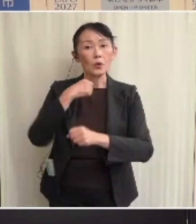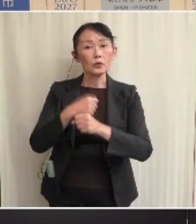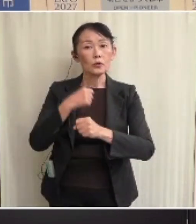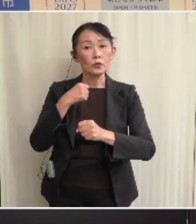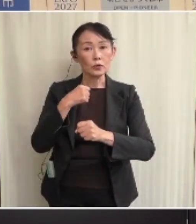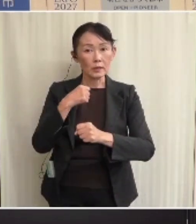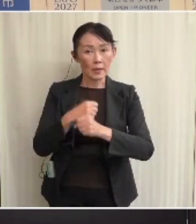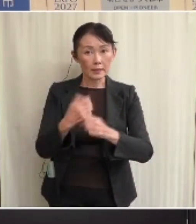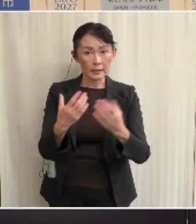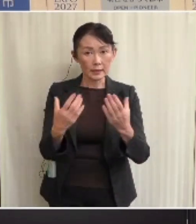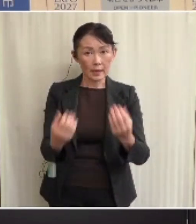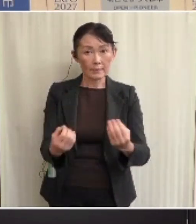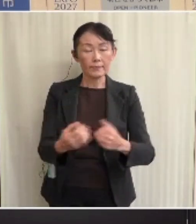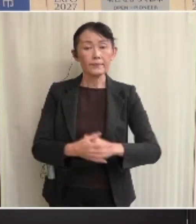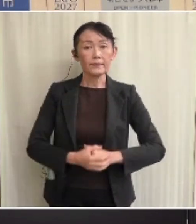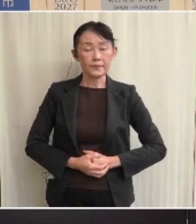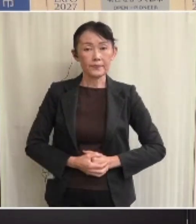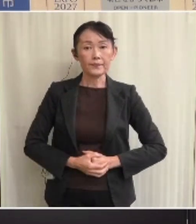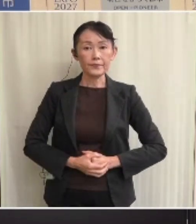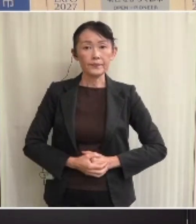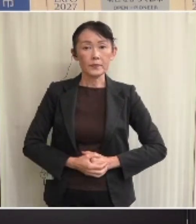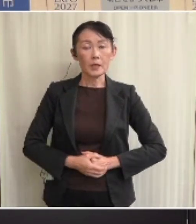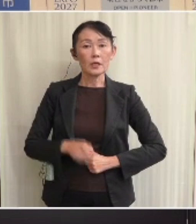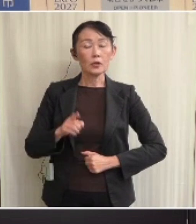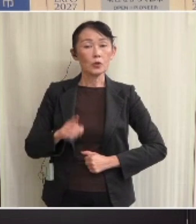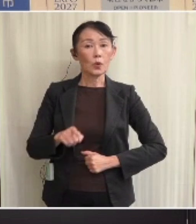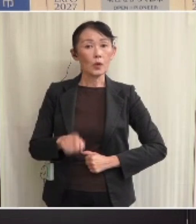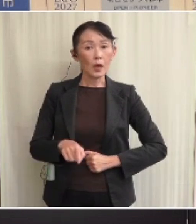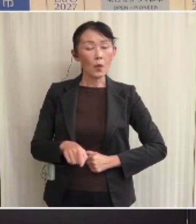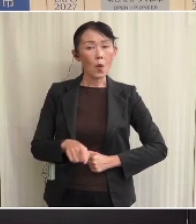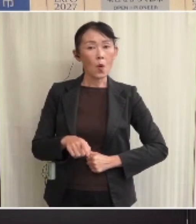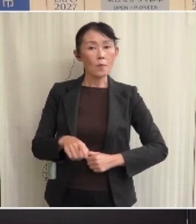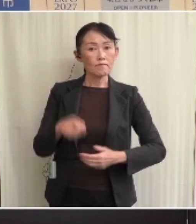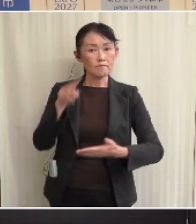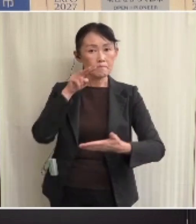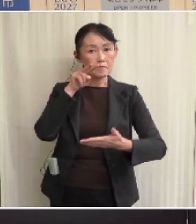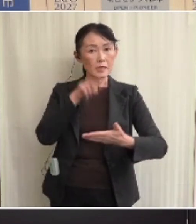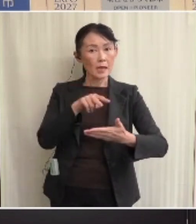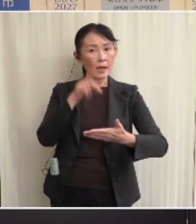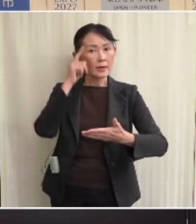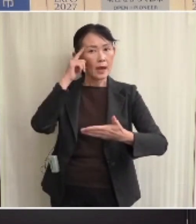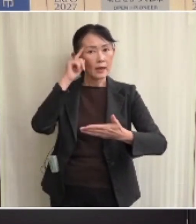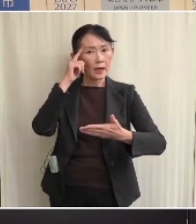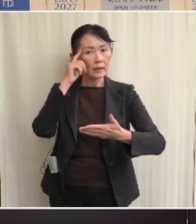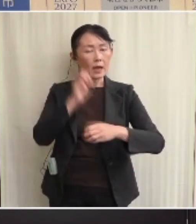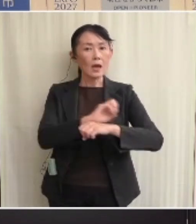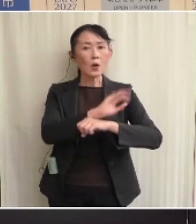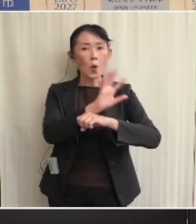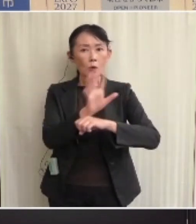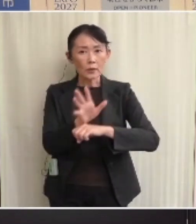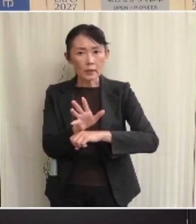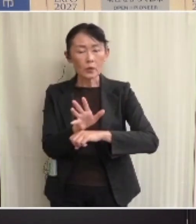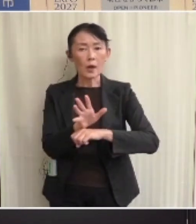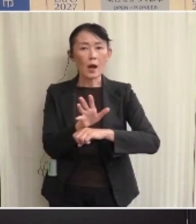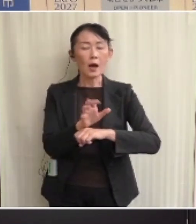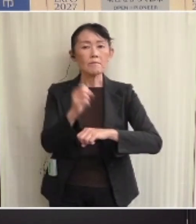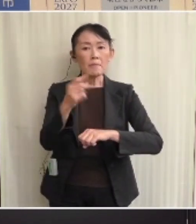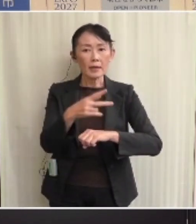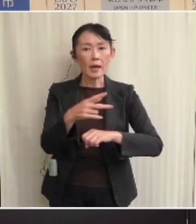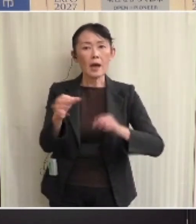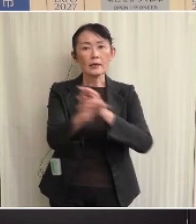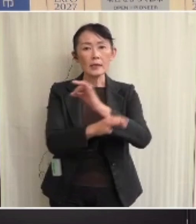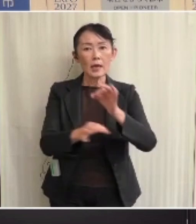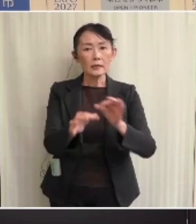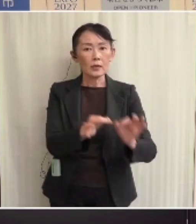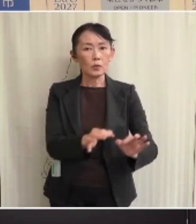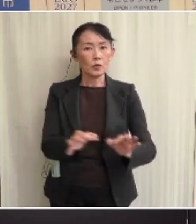いたしました。まあ、それを前提といたしまして、まあ、一方でそのコロナや、物価高騰などこう社